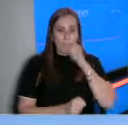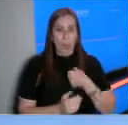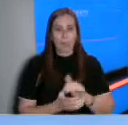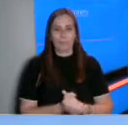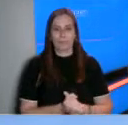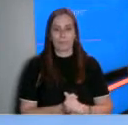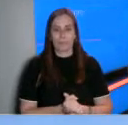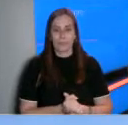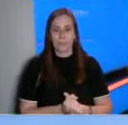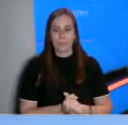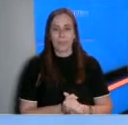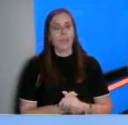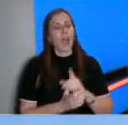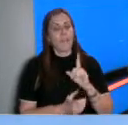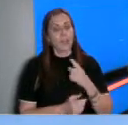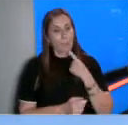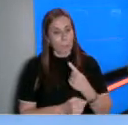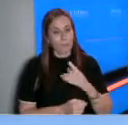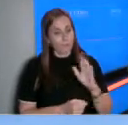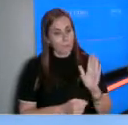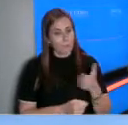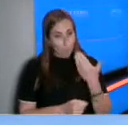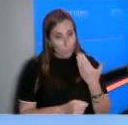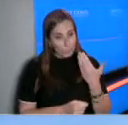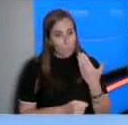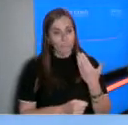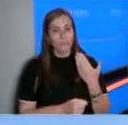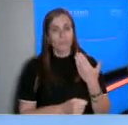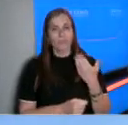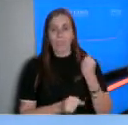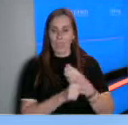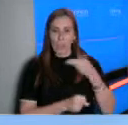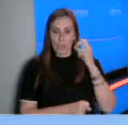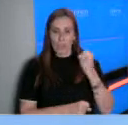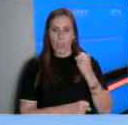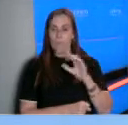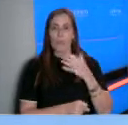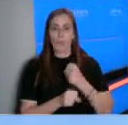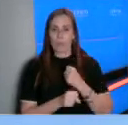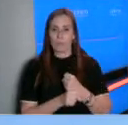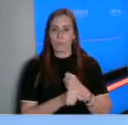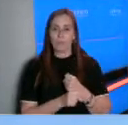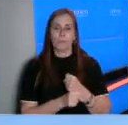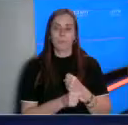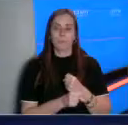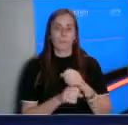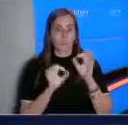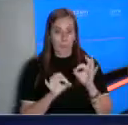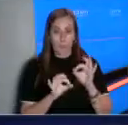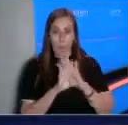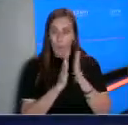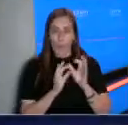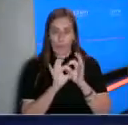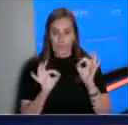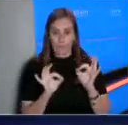אוקיי, אנחנו נקרא את כולם, אבל אז את אומרת, בוא נרים רמה. נכון. ומה אתם עושים? אז באמת הכל